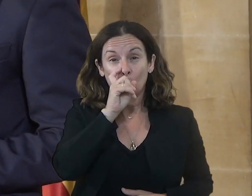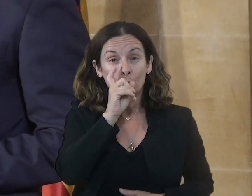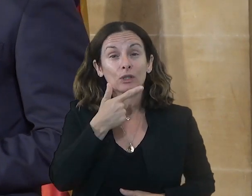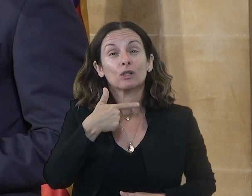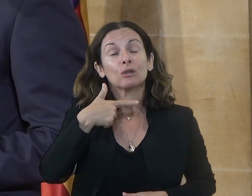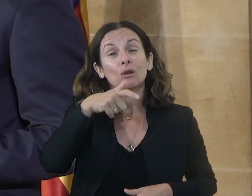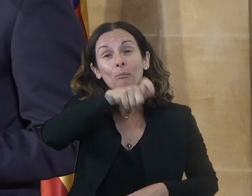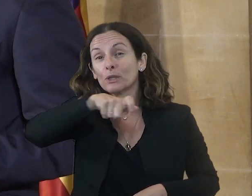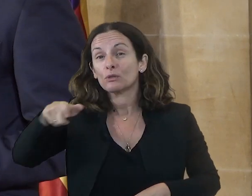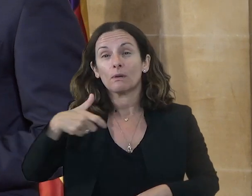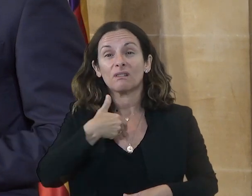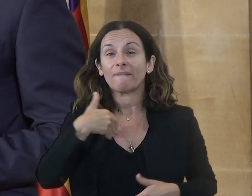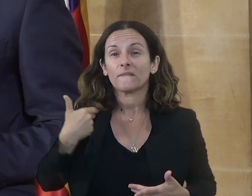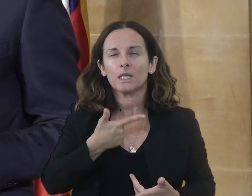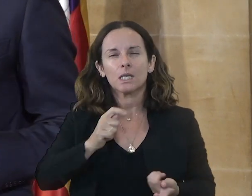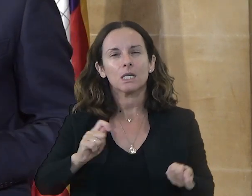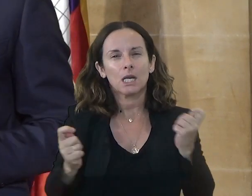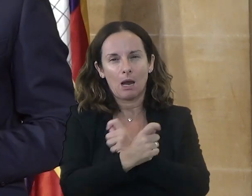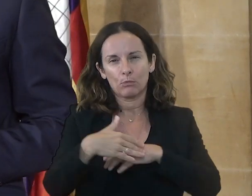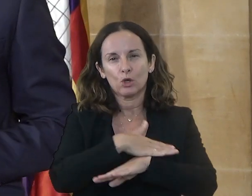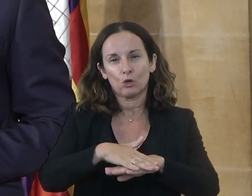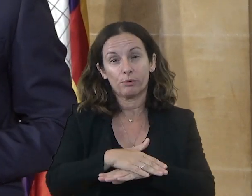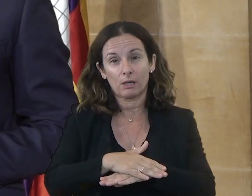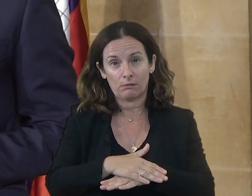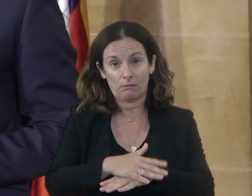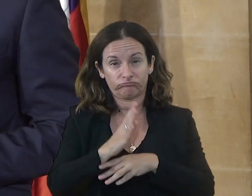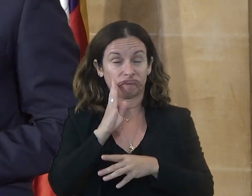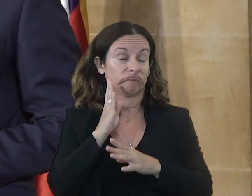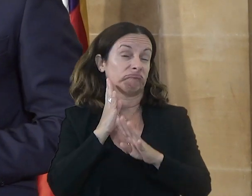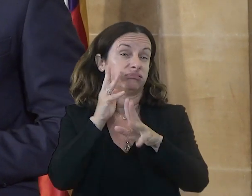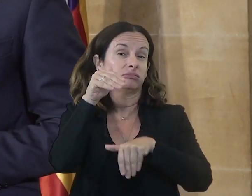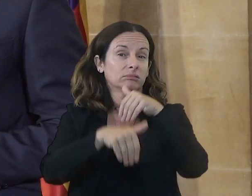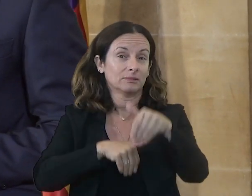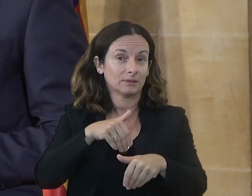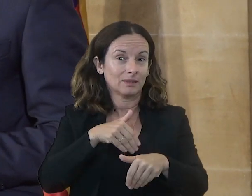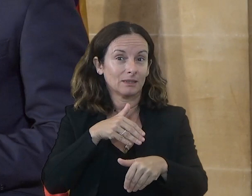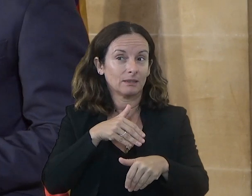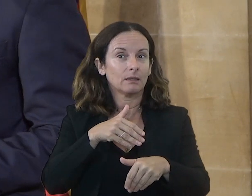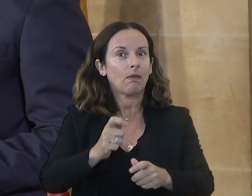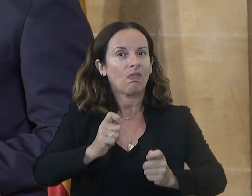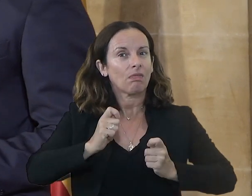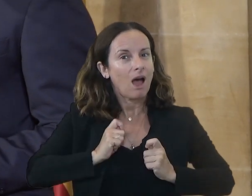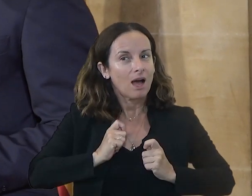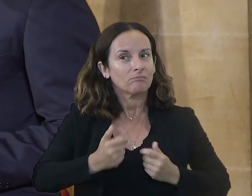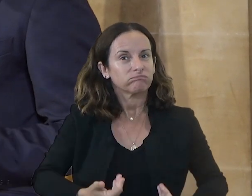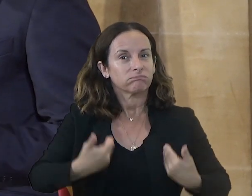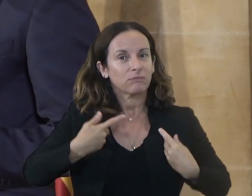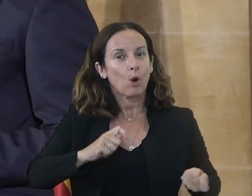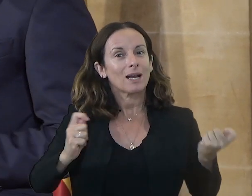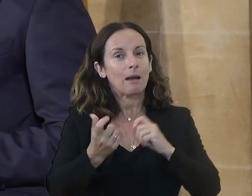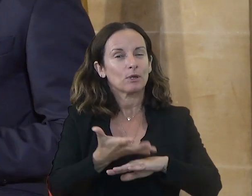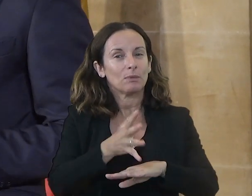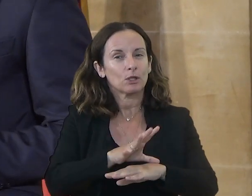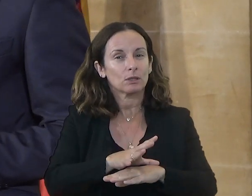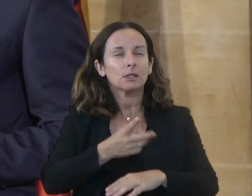un canvi a les urnes, i això és el que volen fer, dur el canvi a Mallorca. Per aquest